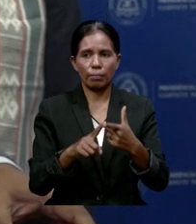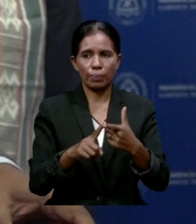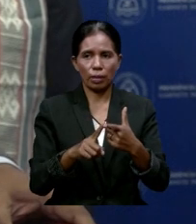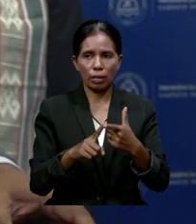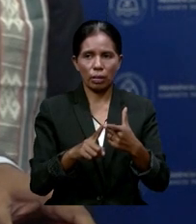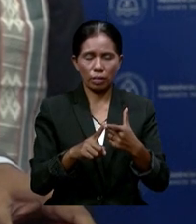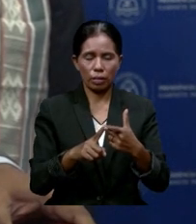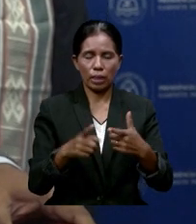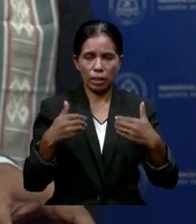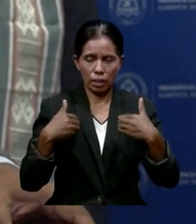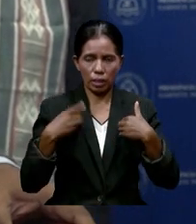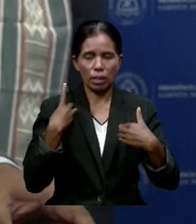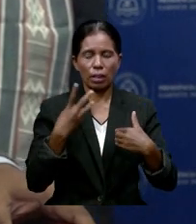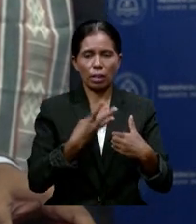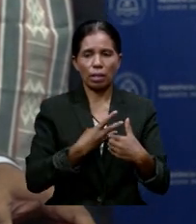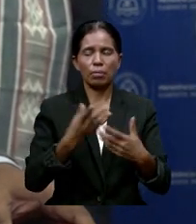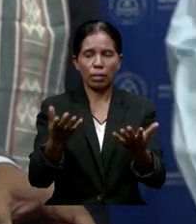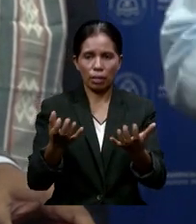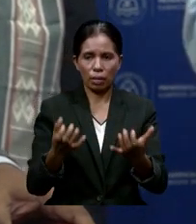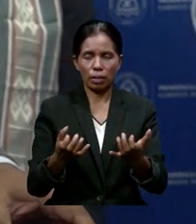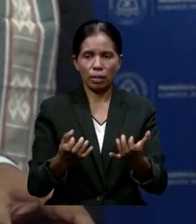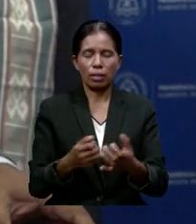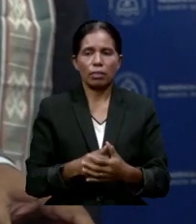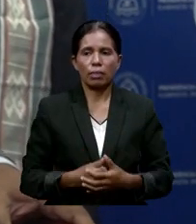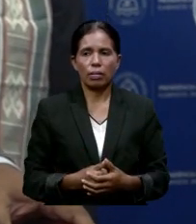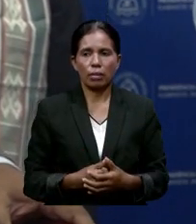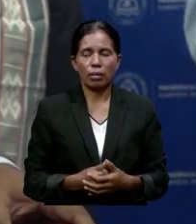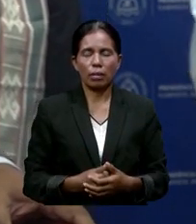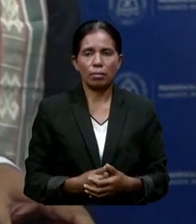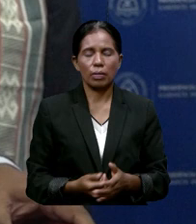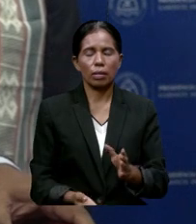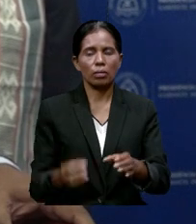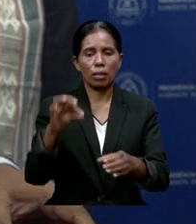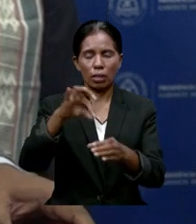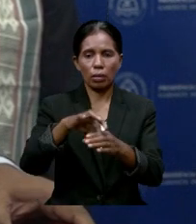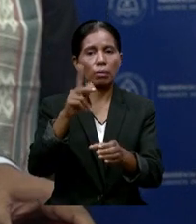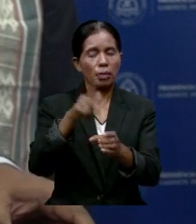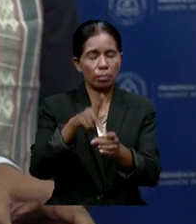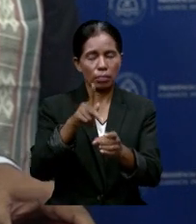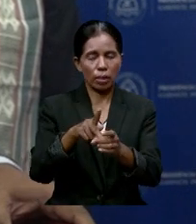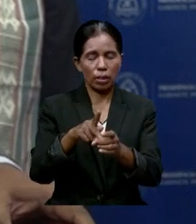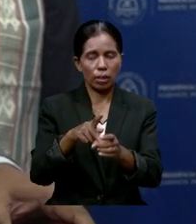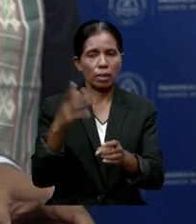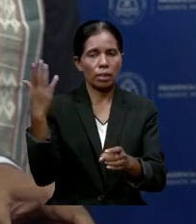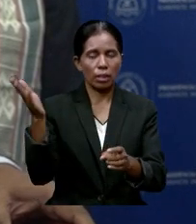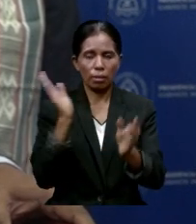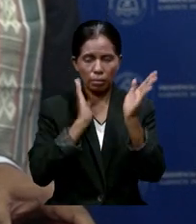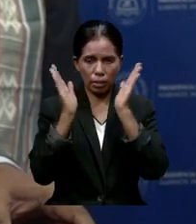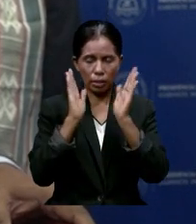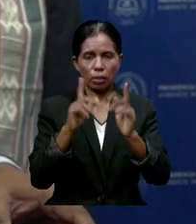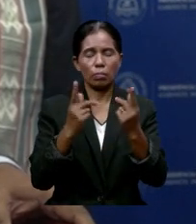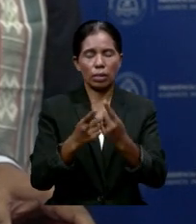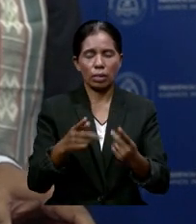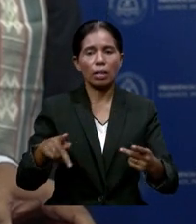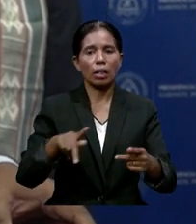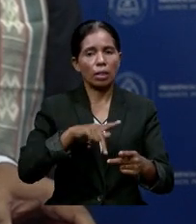juga ada kami menyusul membangkitkan minat sektor swasta Malaysia